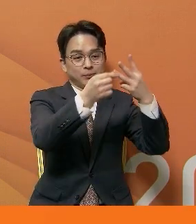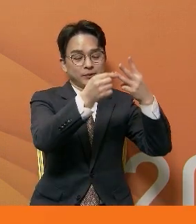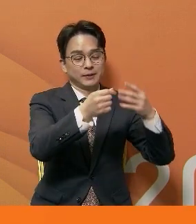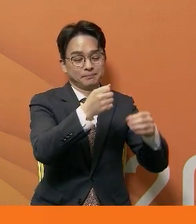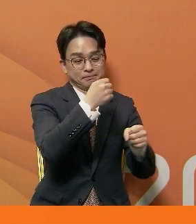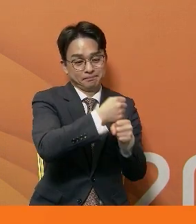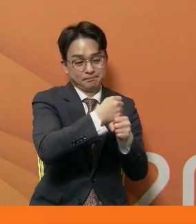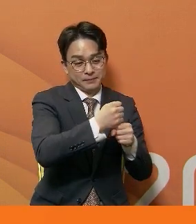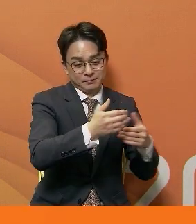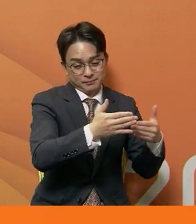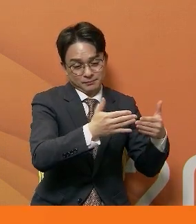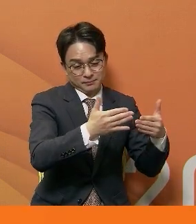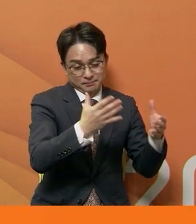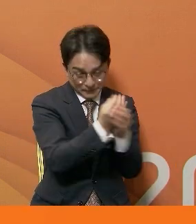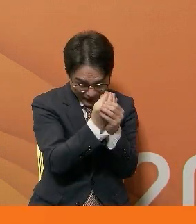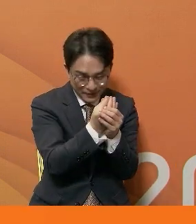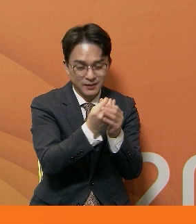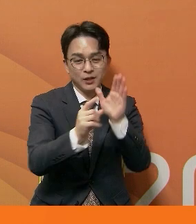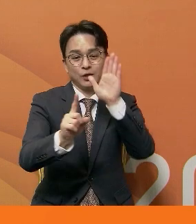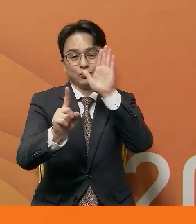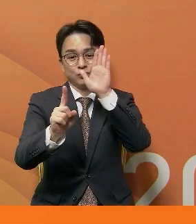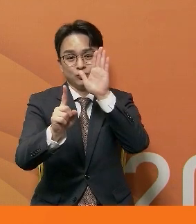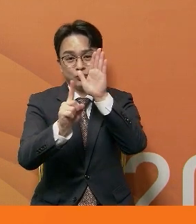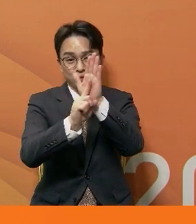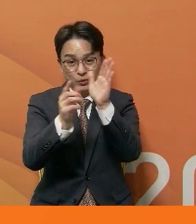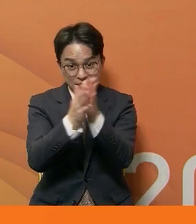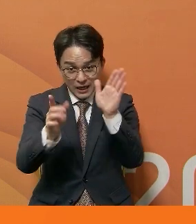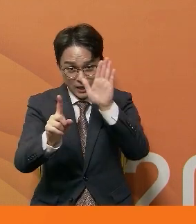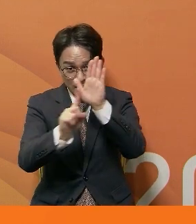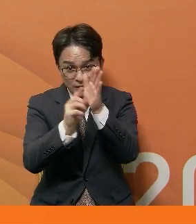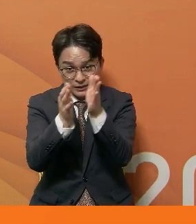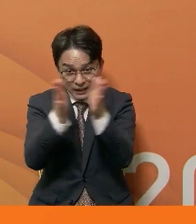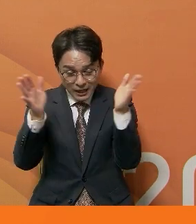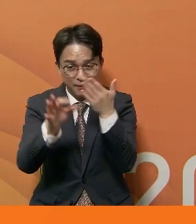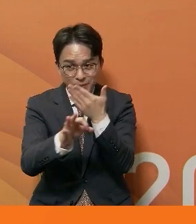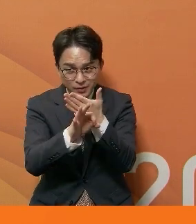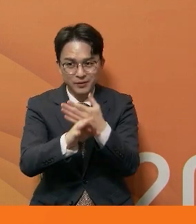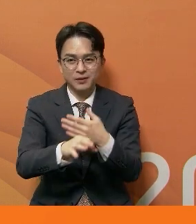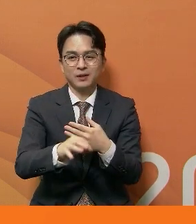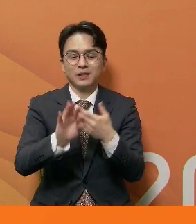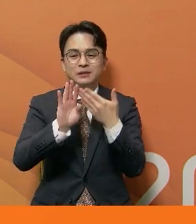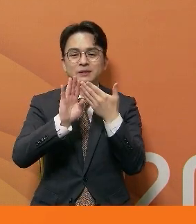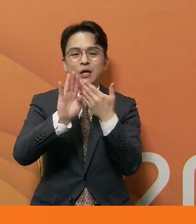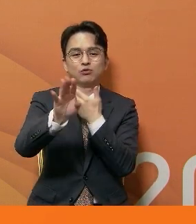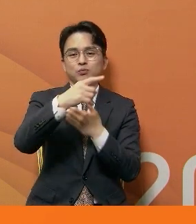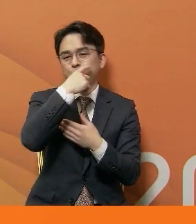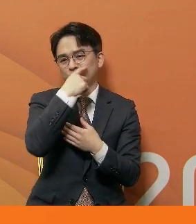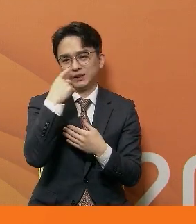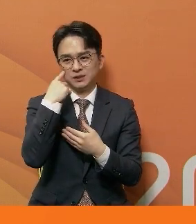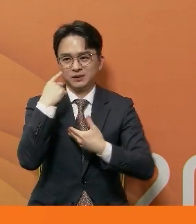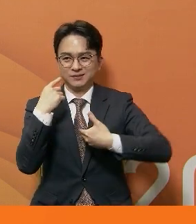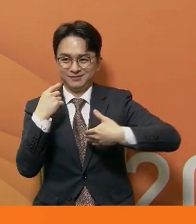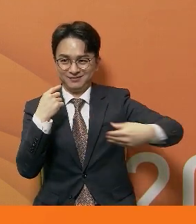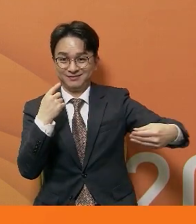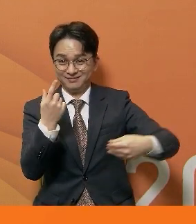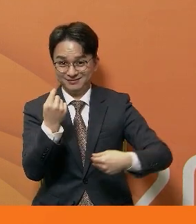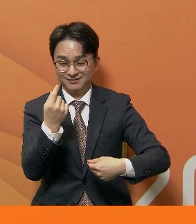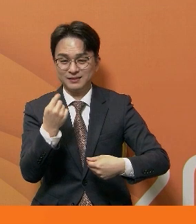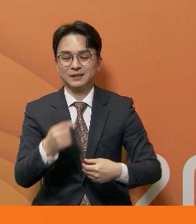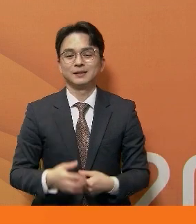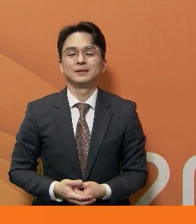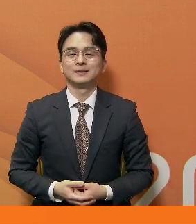유통하거나 마케팅 단계에 있다 그러시면 저희는 이제 사업화보증을 추천을 해 드릴 예정입니다 즉